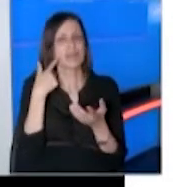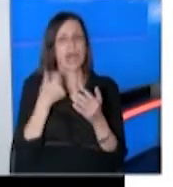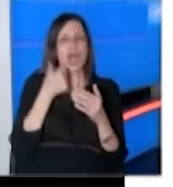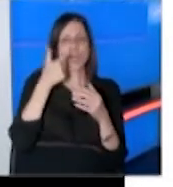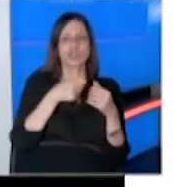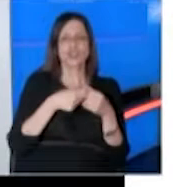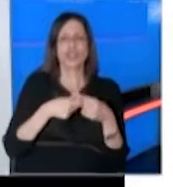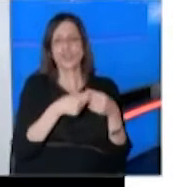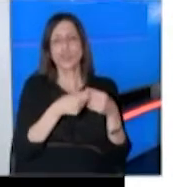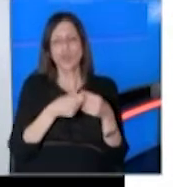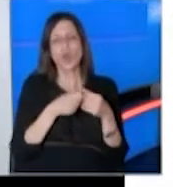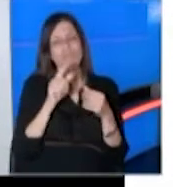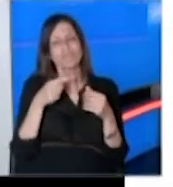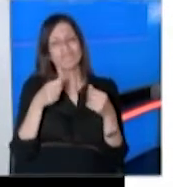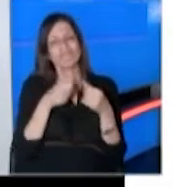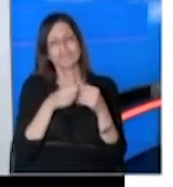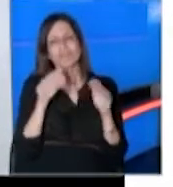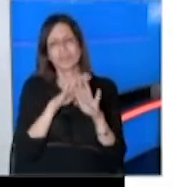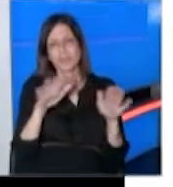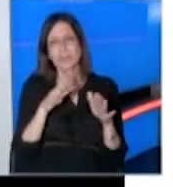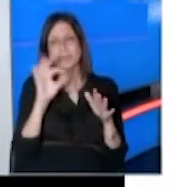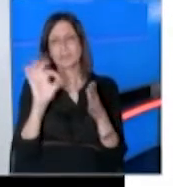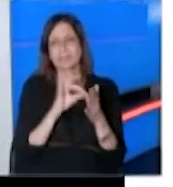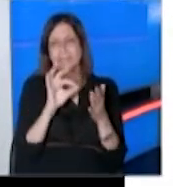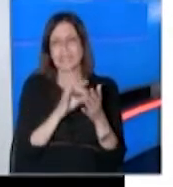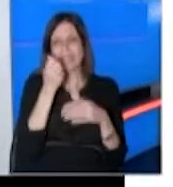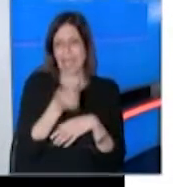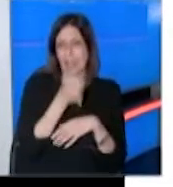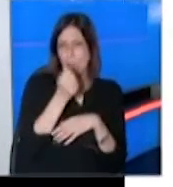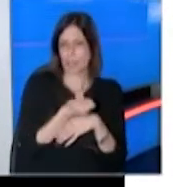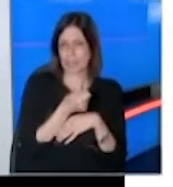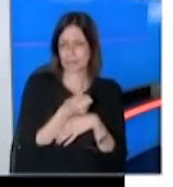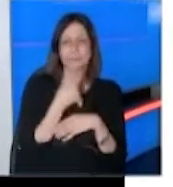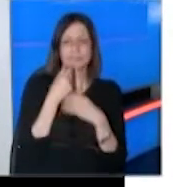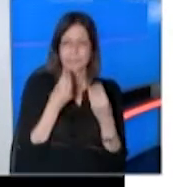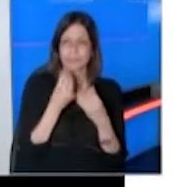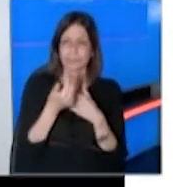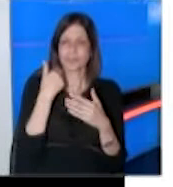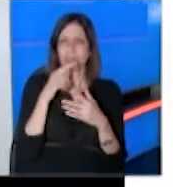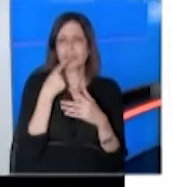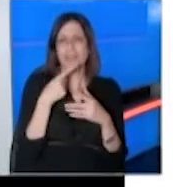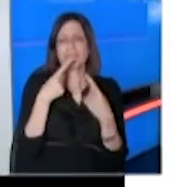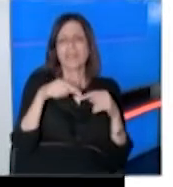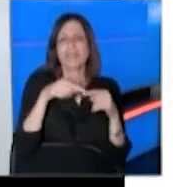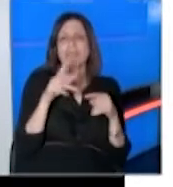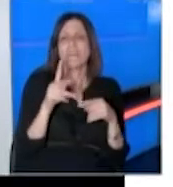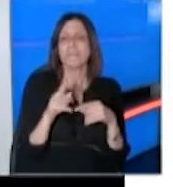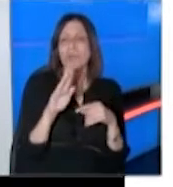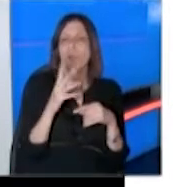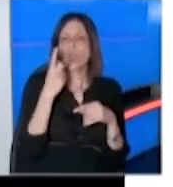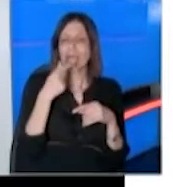תנועות ומי שבוחש בקרקע. יש לנו את משרד החקלאות, בתוכו... רגע, אבל קודם, לפני שאתה עובר משרד החקלאות, מה עושה ועדת הפרוגרמות? הנה אני